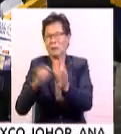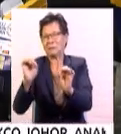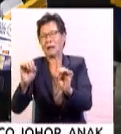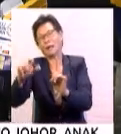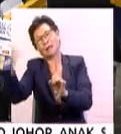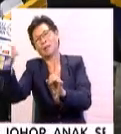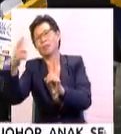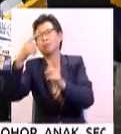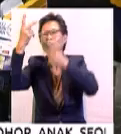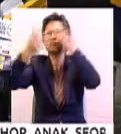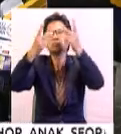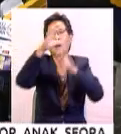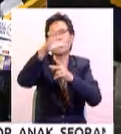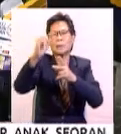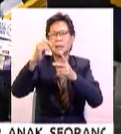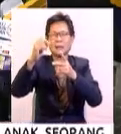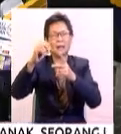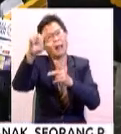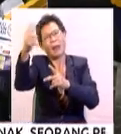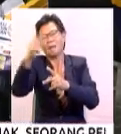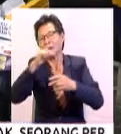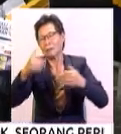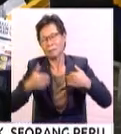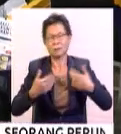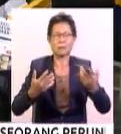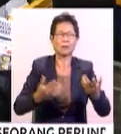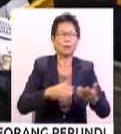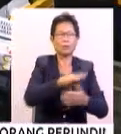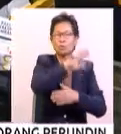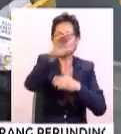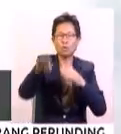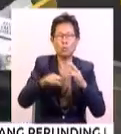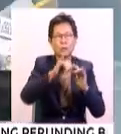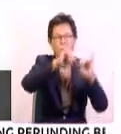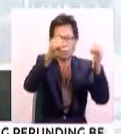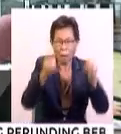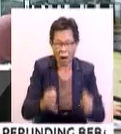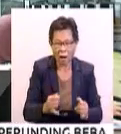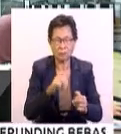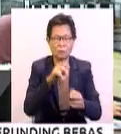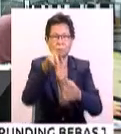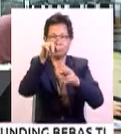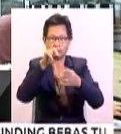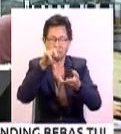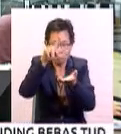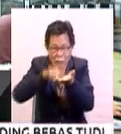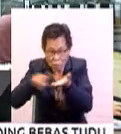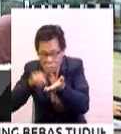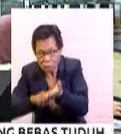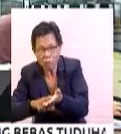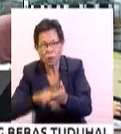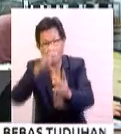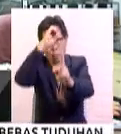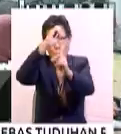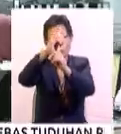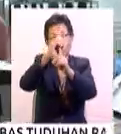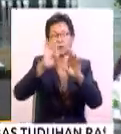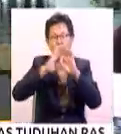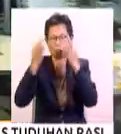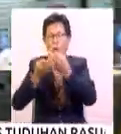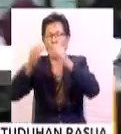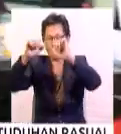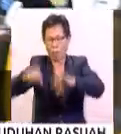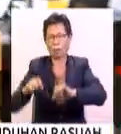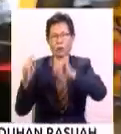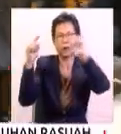lain. Jadi dari masa ke semasa semua pergerakan jemaah dipantau. Berlandaskan motor sekeluarga mampu